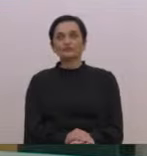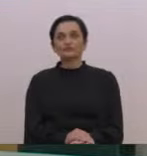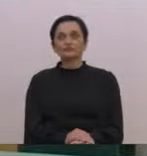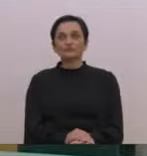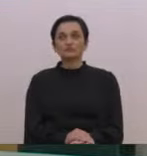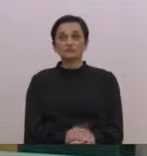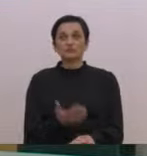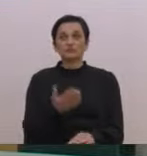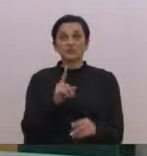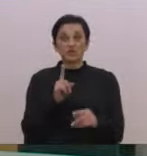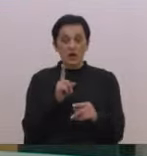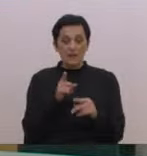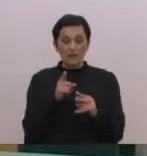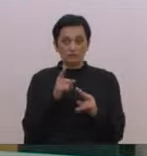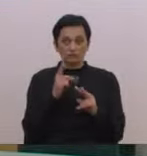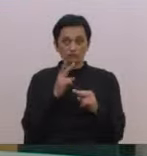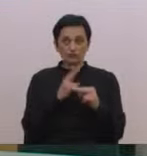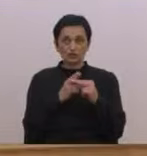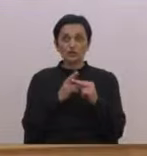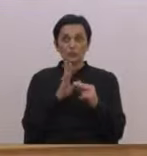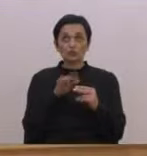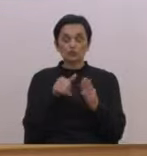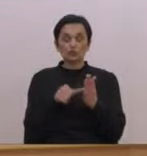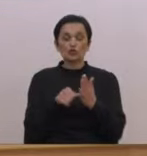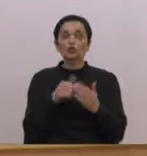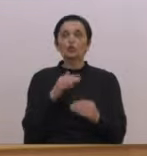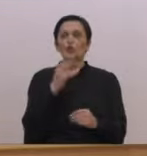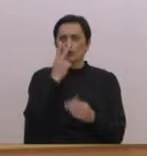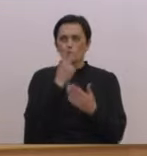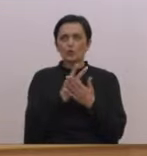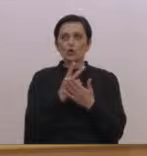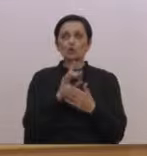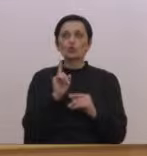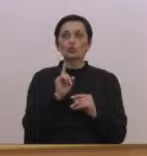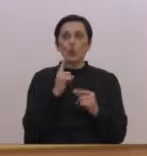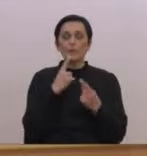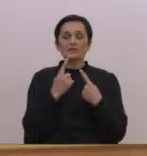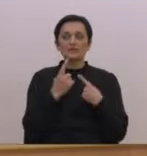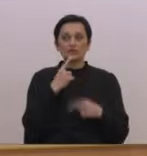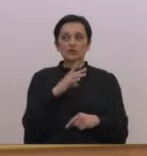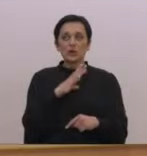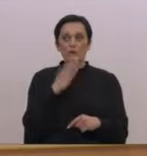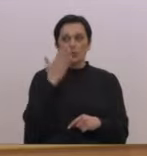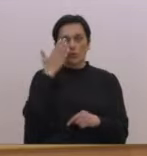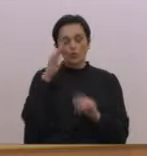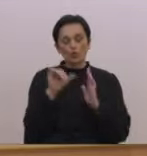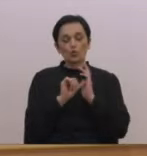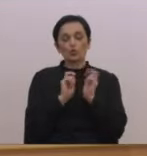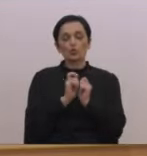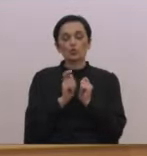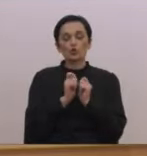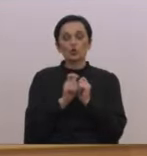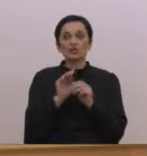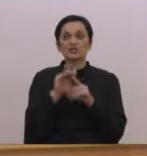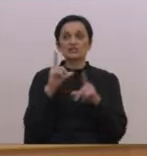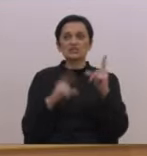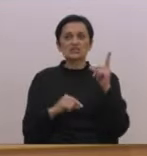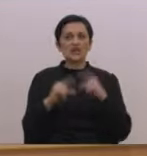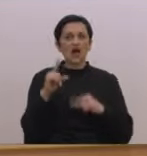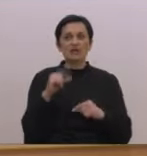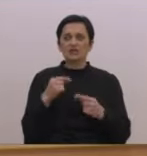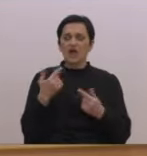Ja, შეფერხება არ ამბობ. კი, ჩაერთო, ჩაერთო. მიუხედავად იმისა, რომ აქ საუბარი იყო უცხოური ინვესტიციების დაზე, სტატისტიკა აბსოლუტურად სხვა